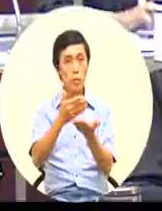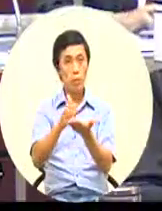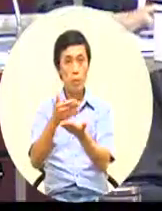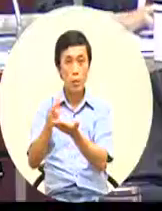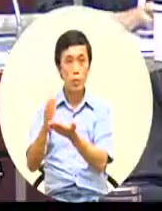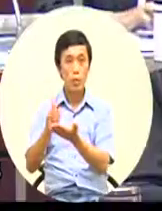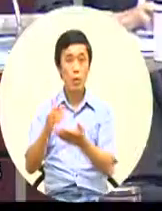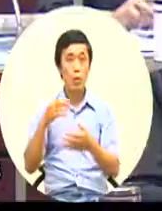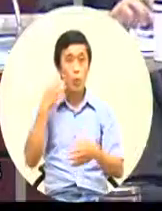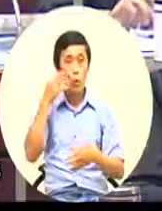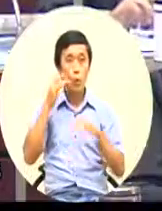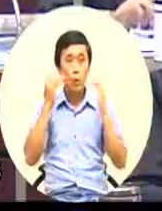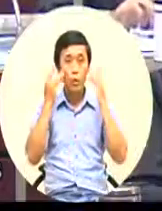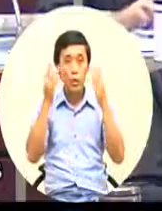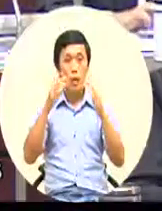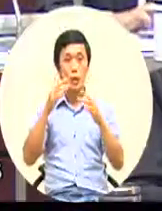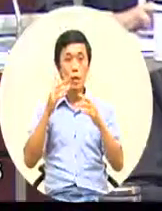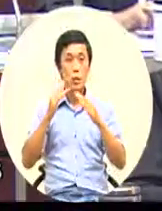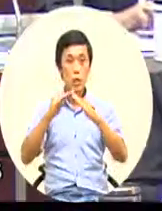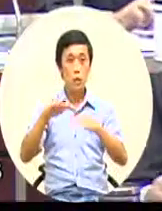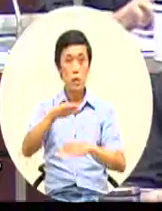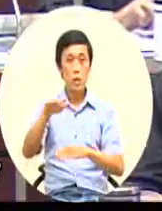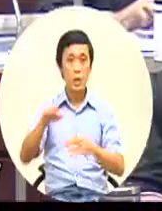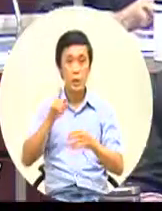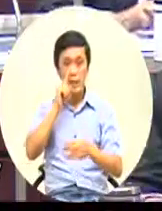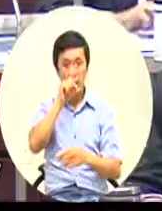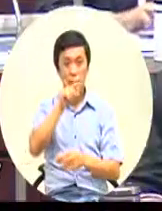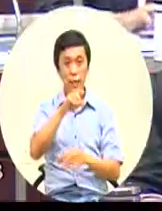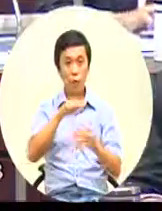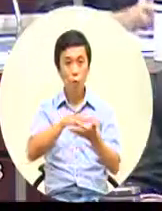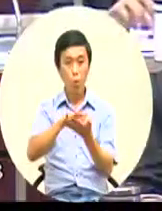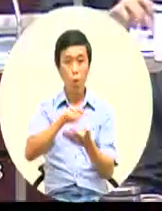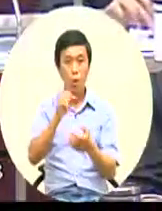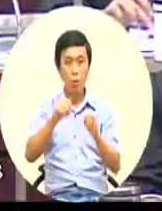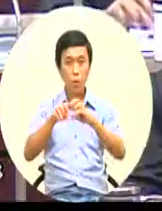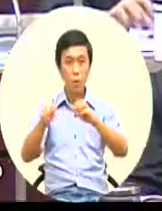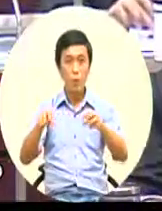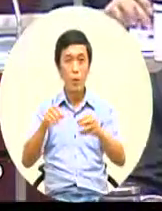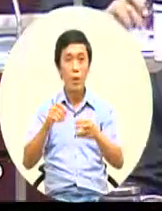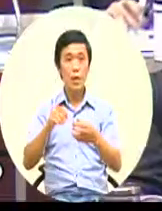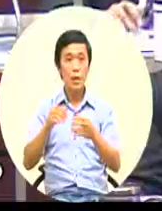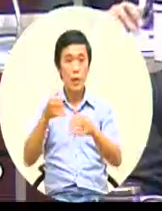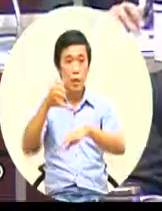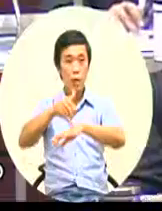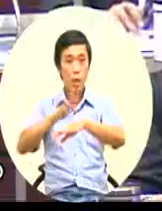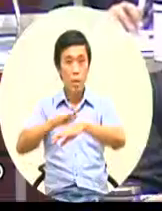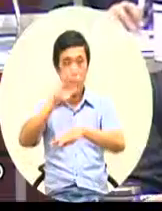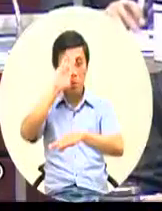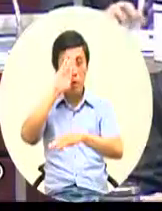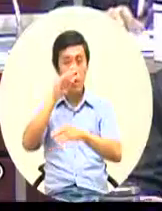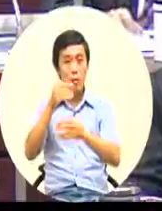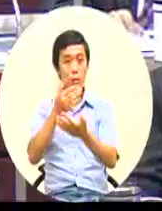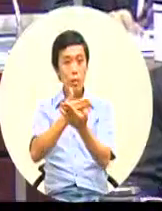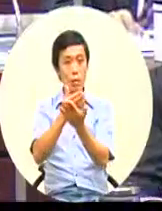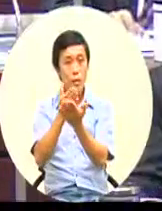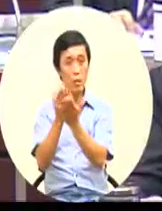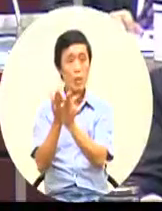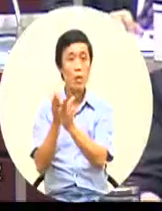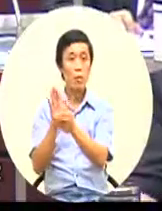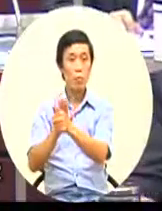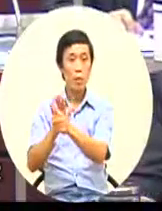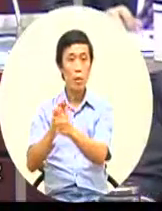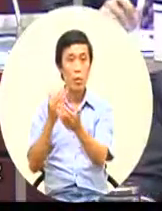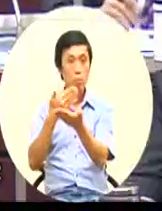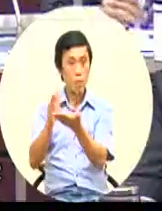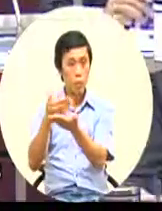果菜市场的脏乱、登革热，来做好的解决。所以，我想在这个部分，我虽然承